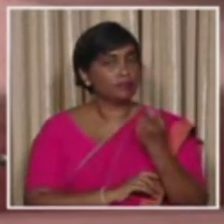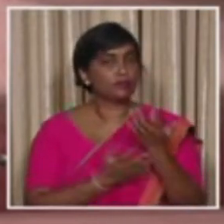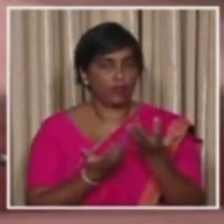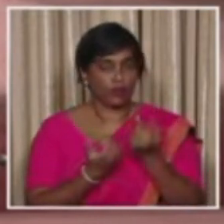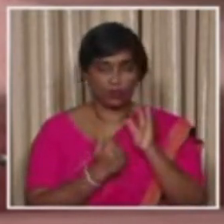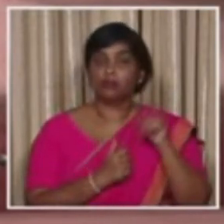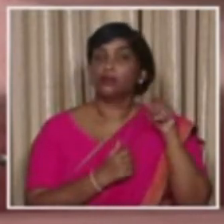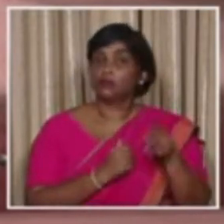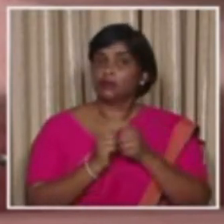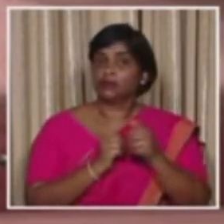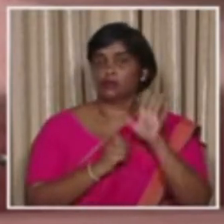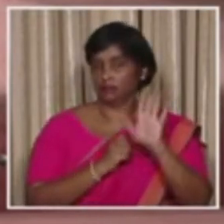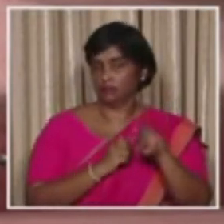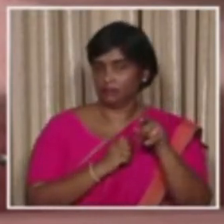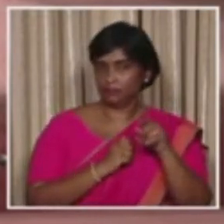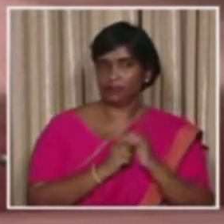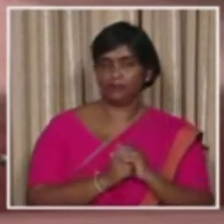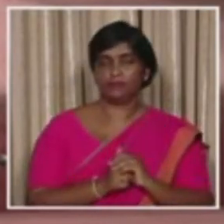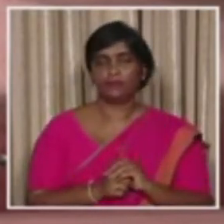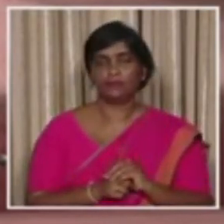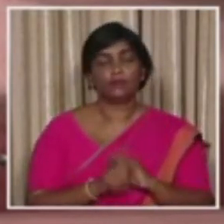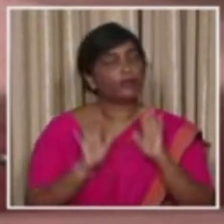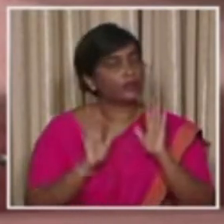செய்யுங்கள். அதற்காக கொண்டு போய்